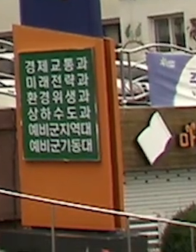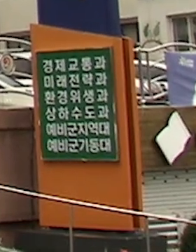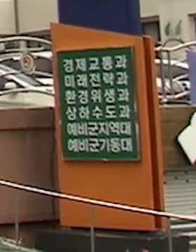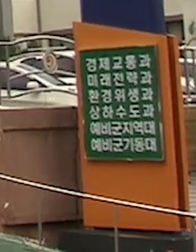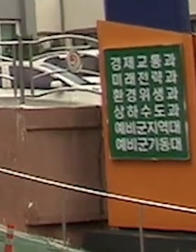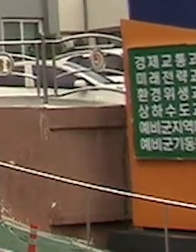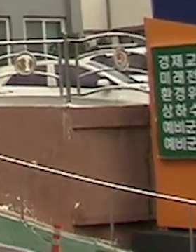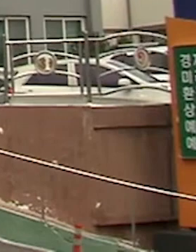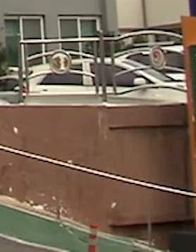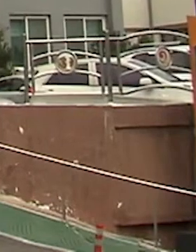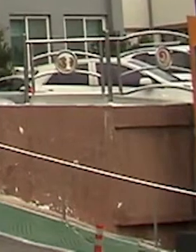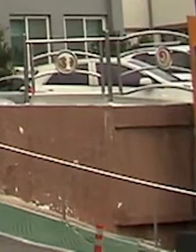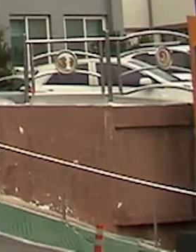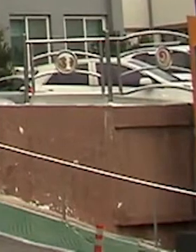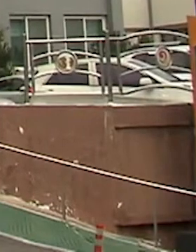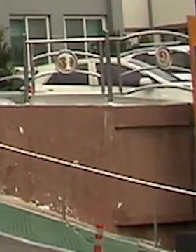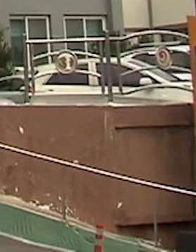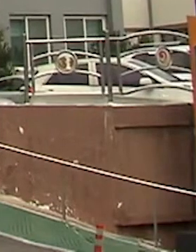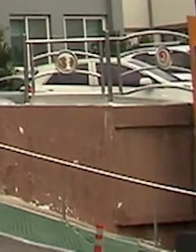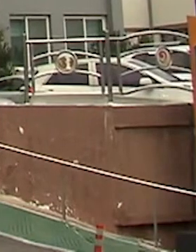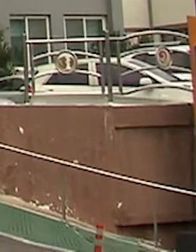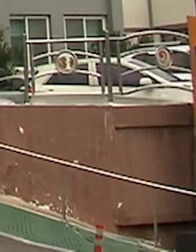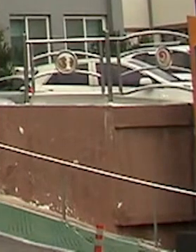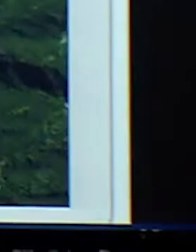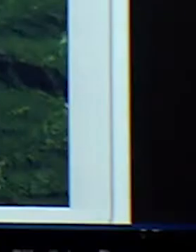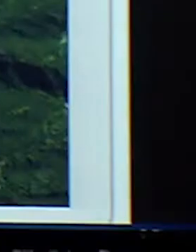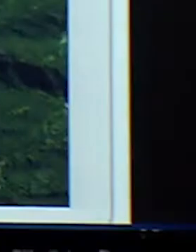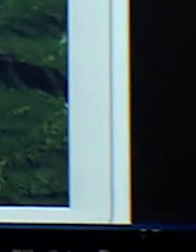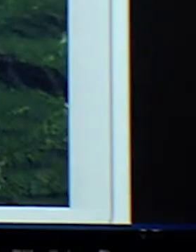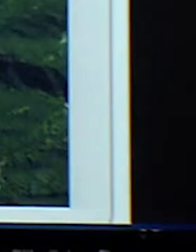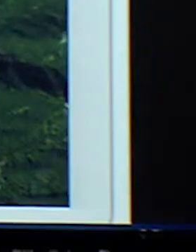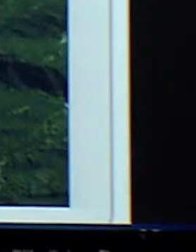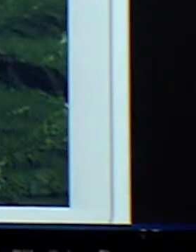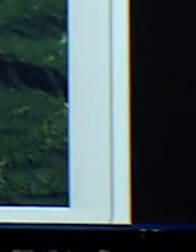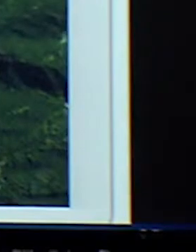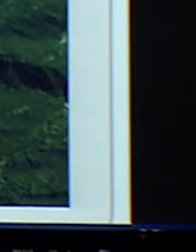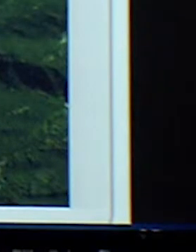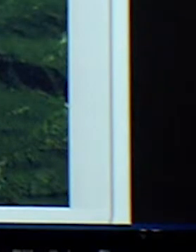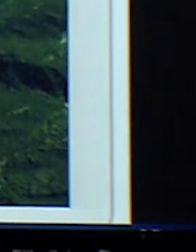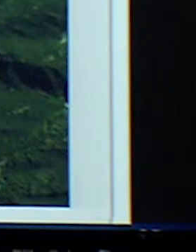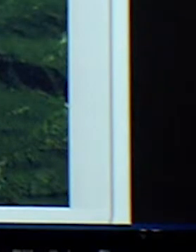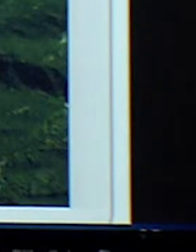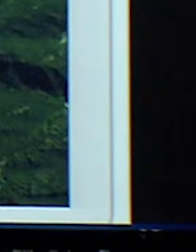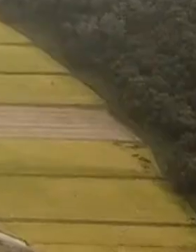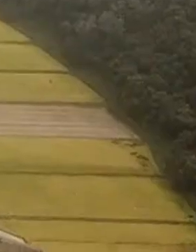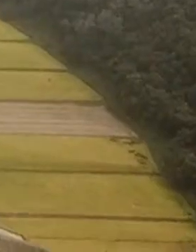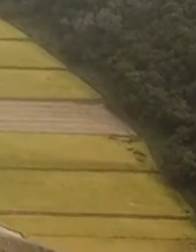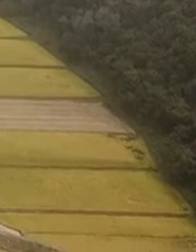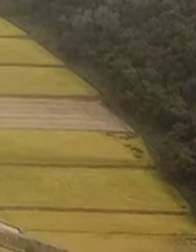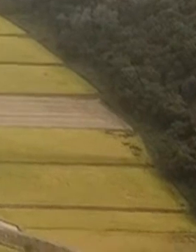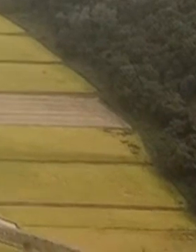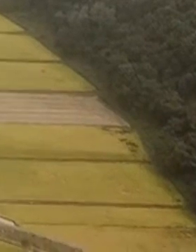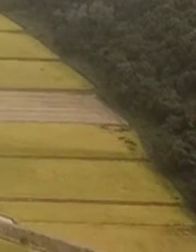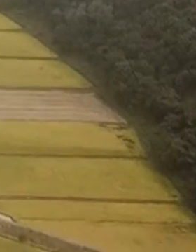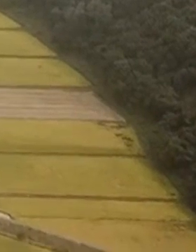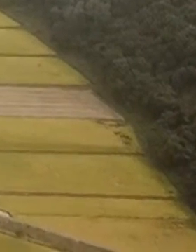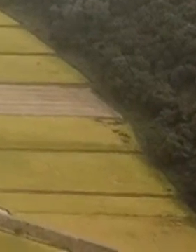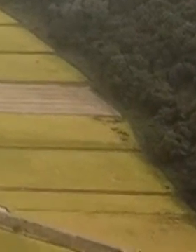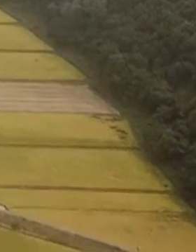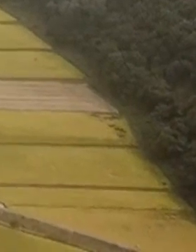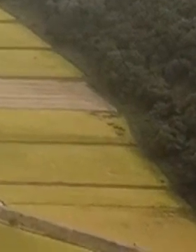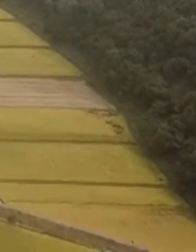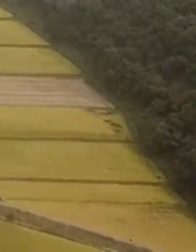지난 2018년 양해각서 체결로 시작된 합천 LNG 융복합 발전단지 사업. 건립 예정지인